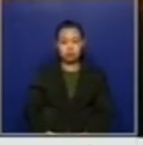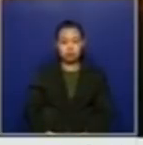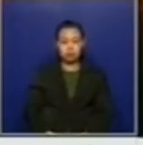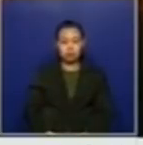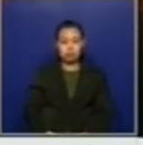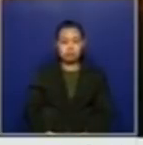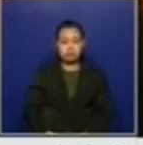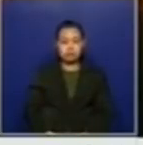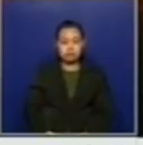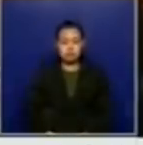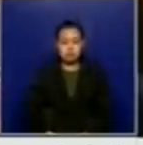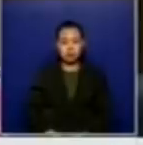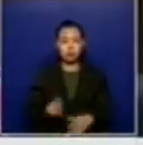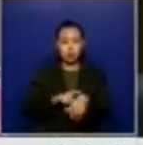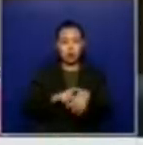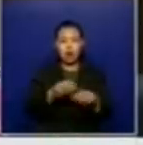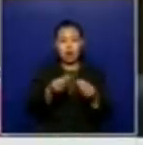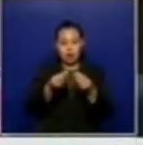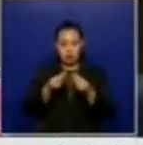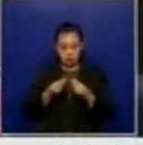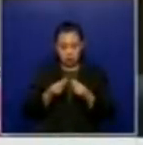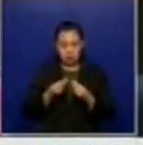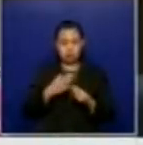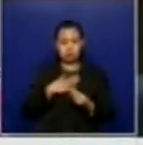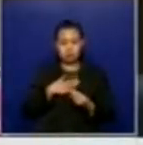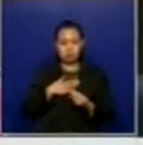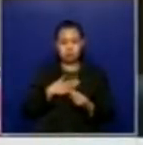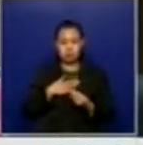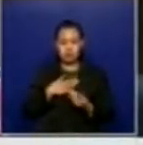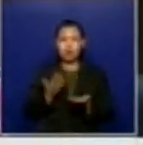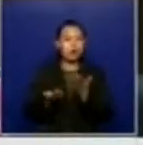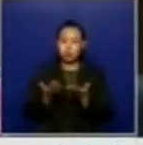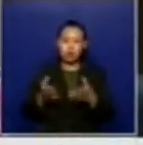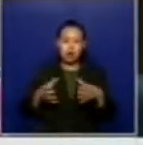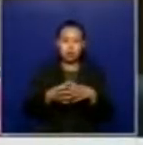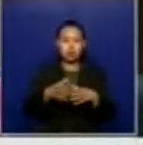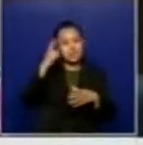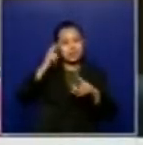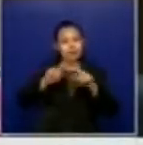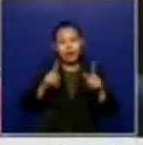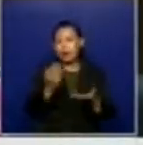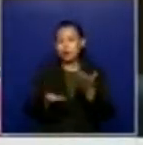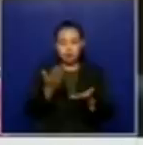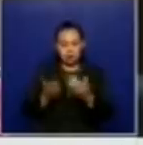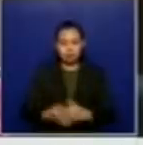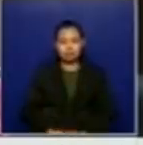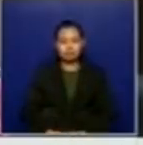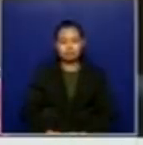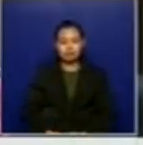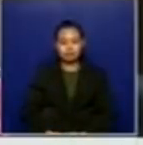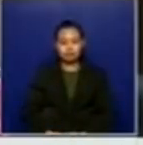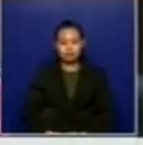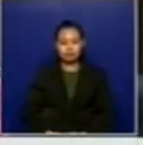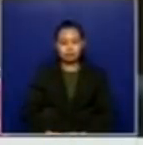ฮะเขาสละเวลามาให้ผมครับ ครับแล้วแต่ฝ่ายค้านจะบวกให ้ไม่อยู่ในเวลาฝ่ายค้านไงฮะ ครับเ